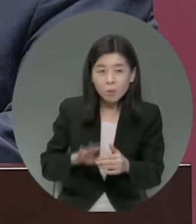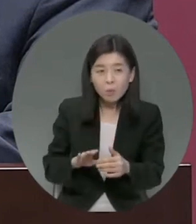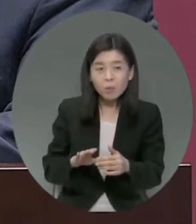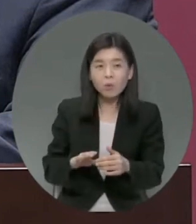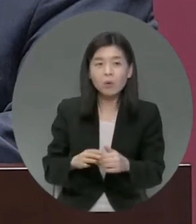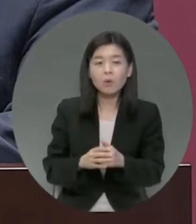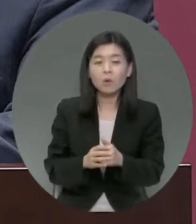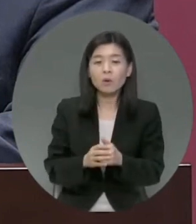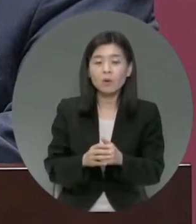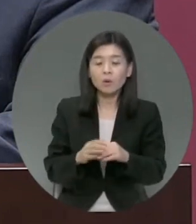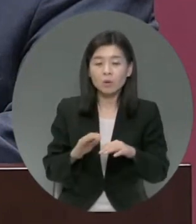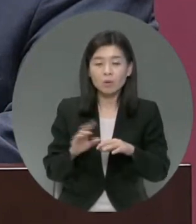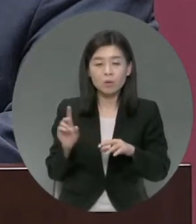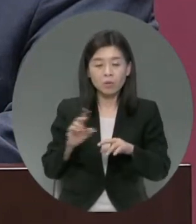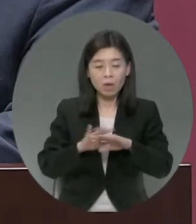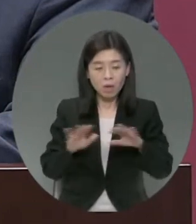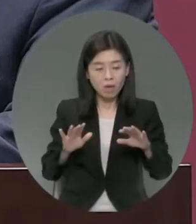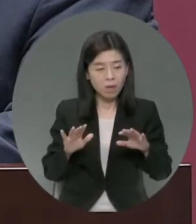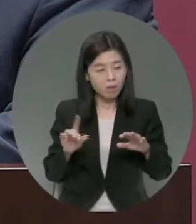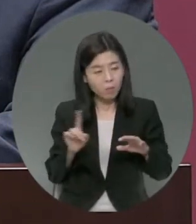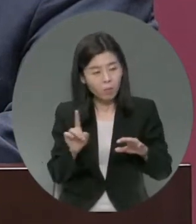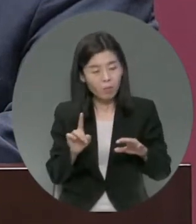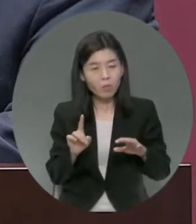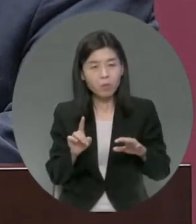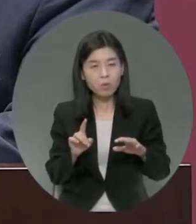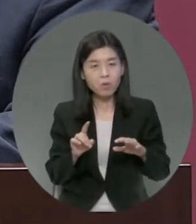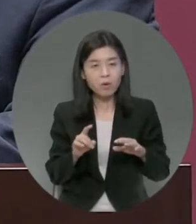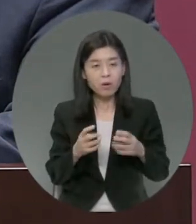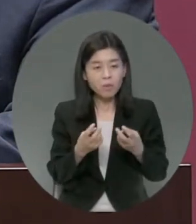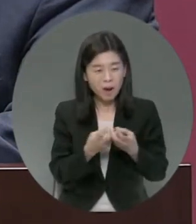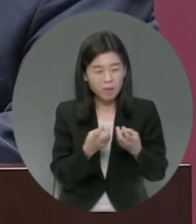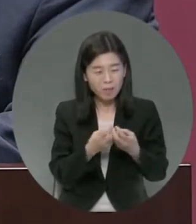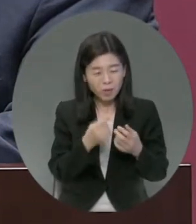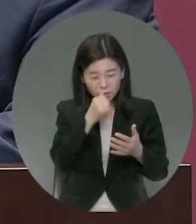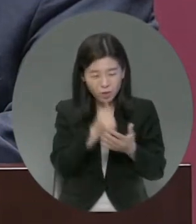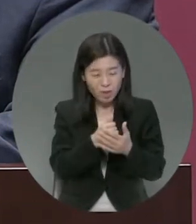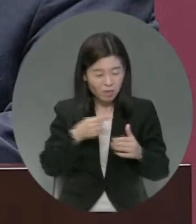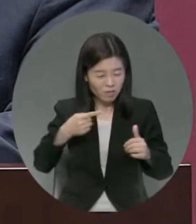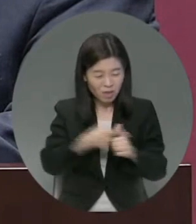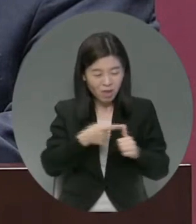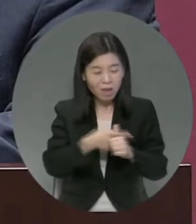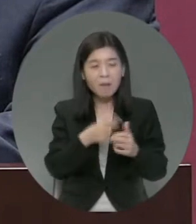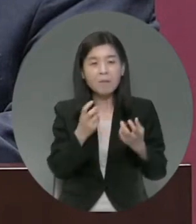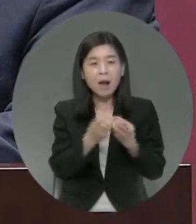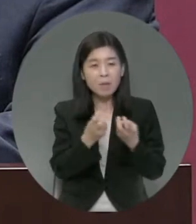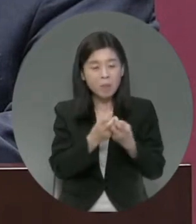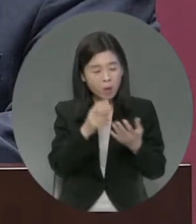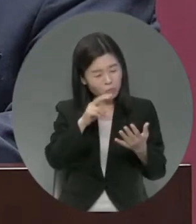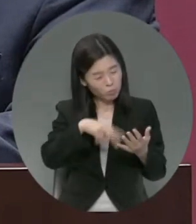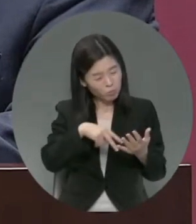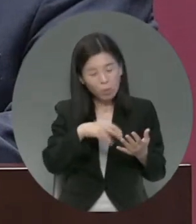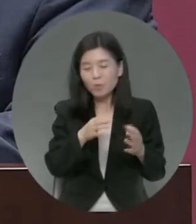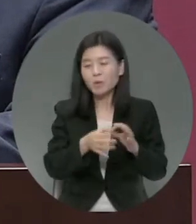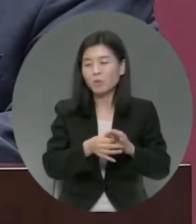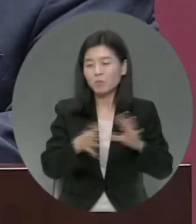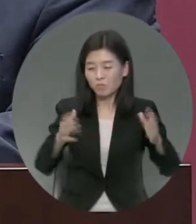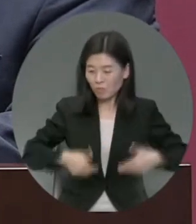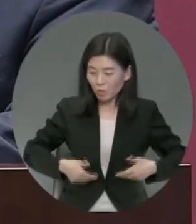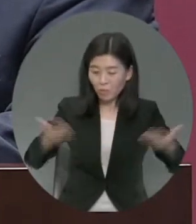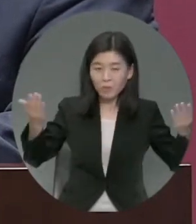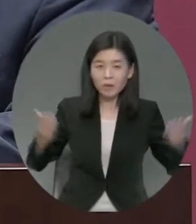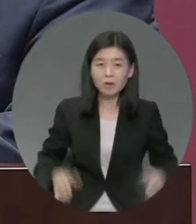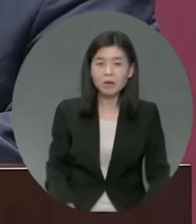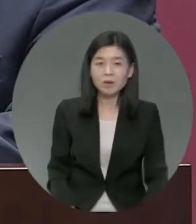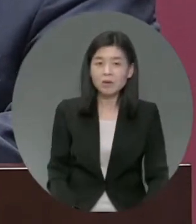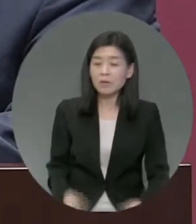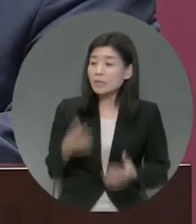구체적인 뭐 방법이라든지 몇 명이라든지 이런 거 구체적으로 보지 않더라도 얼마든지 판단할 수 있다고 생각합니다. 자료 안 봐도 딱